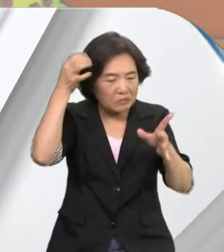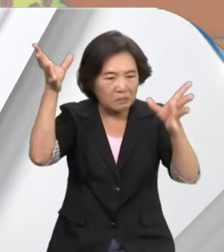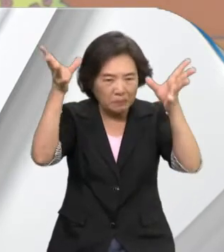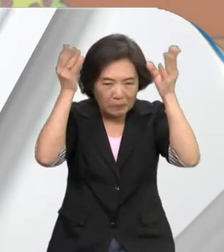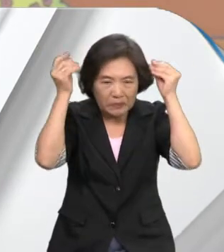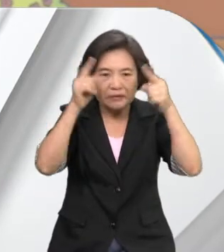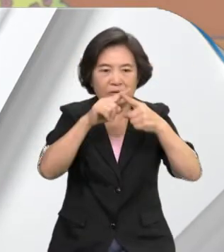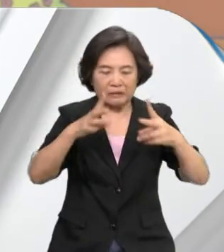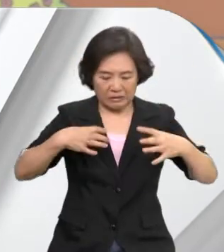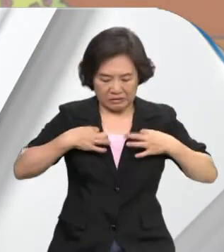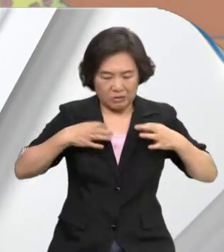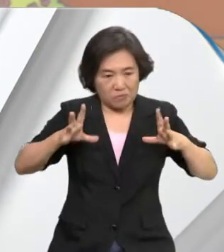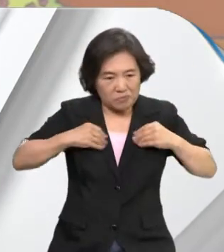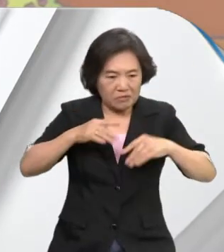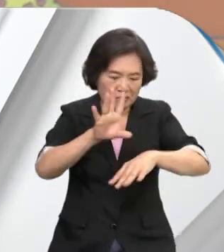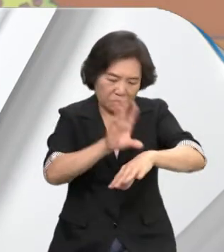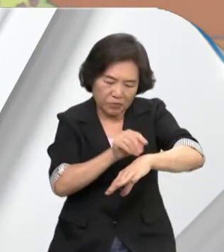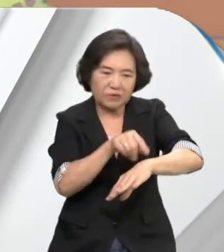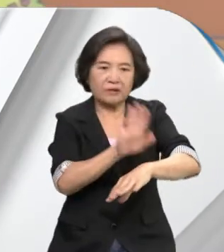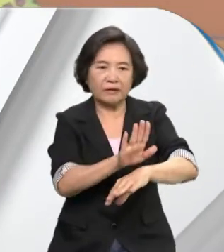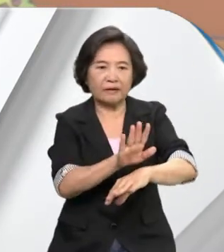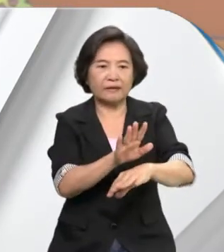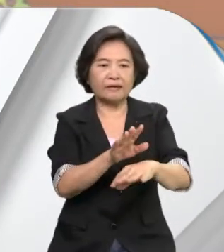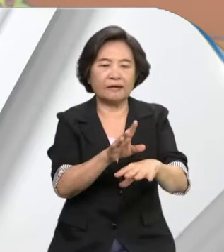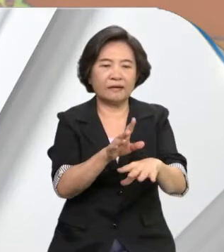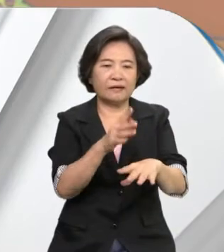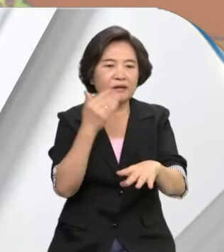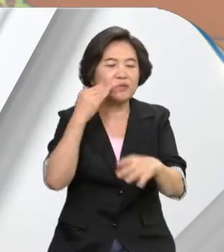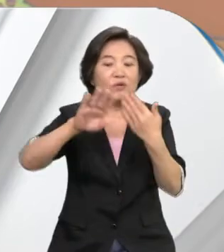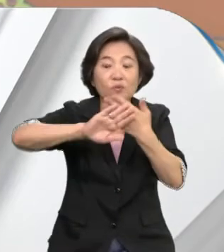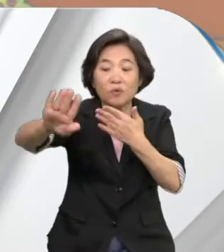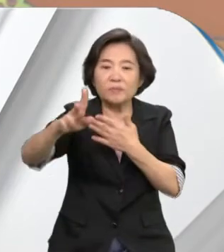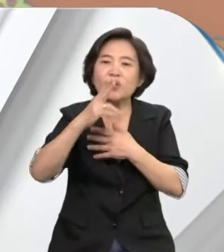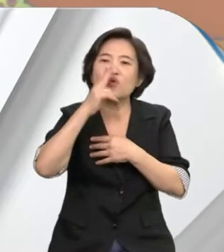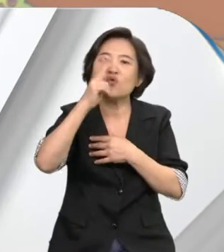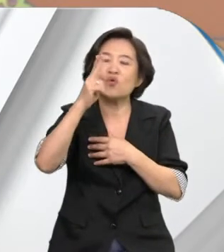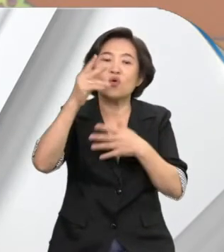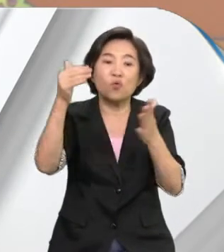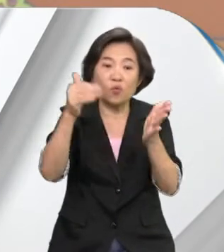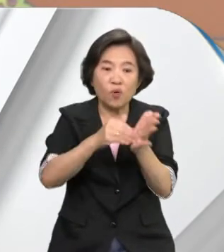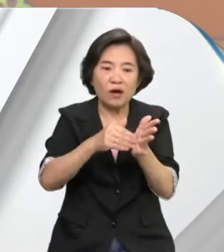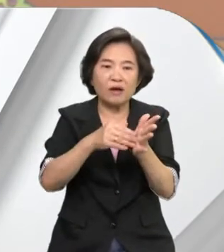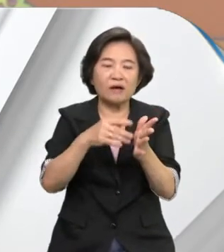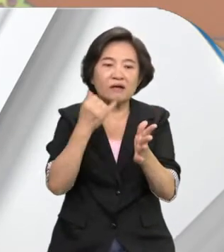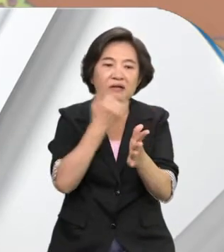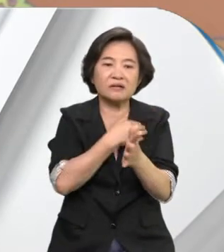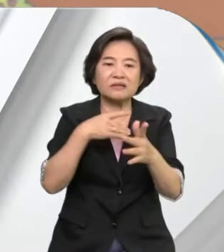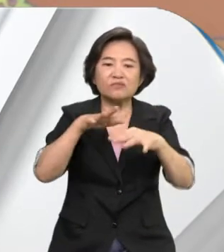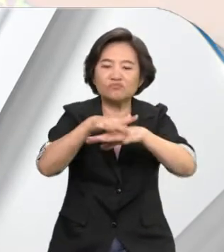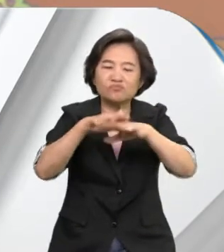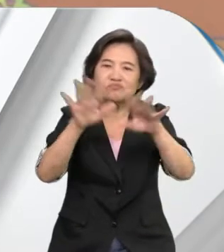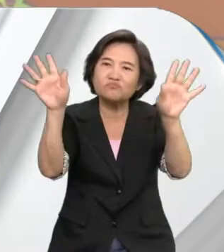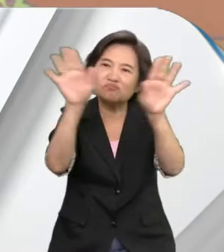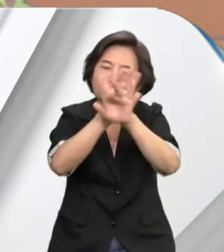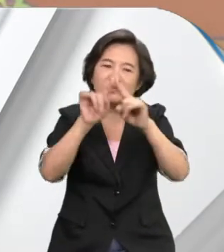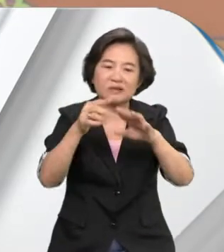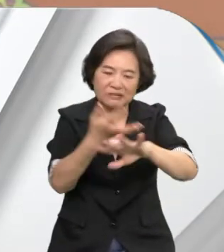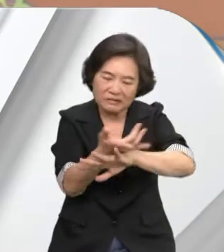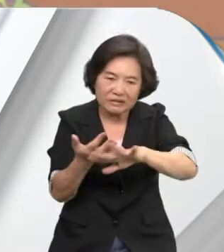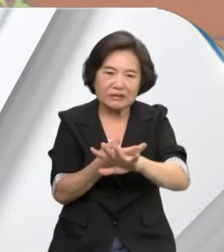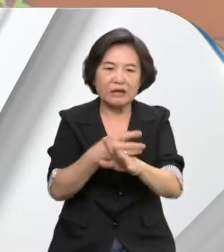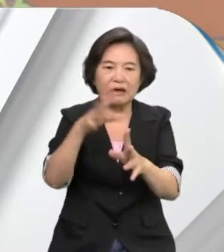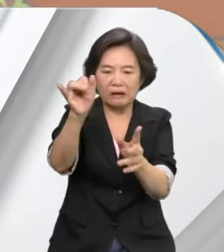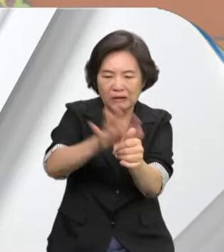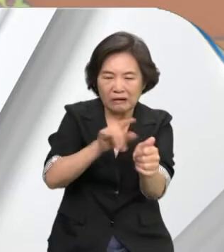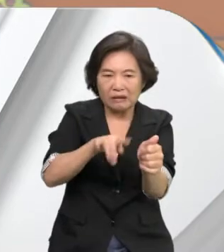衣服、皮肤上面，甚至于说我们在这个阳台抽烟，我们影响到的窗帘啊、地毯，也可能会